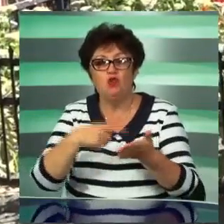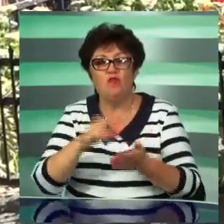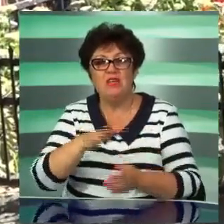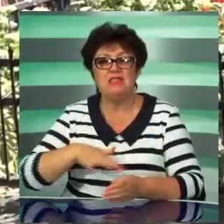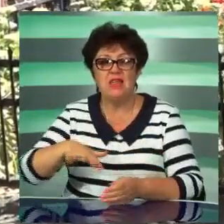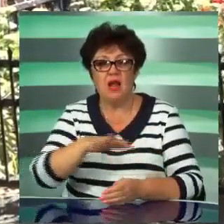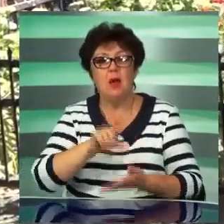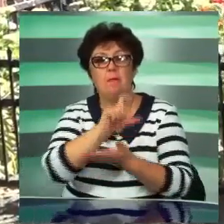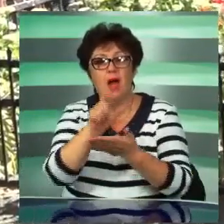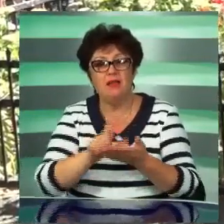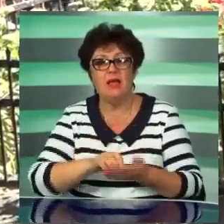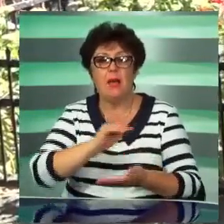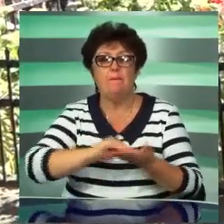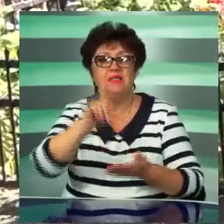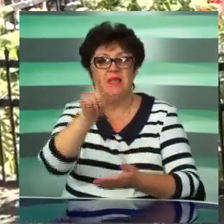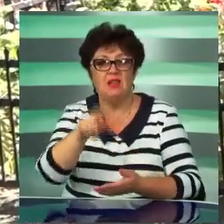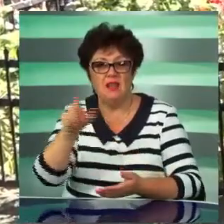стран, поэты и писатели.